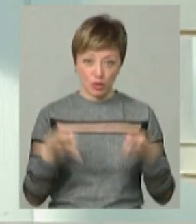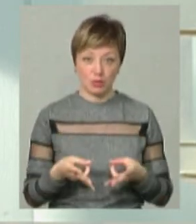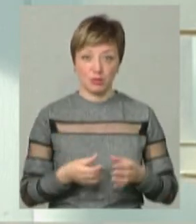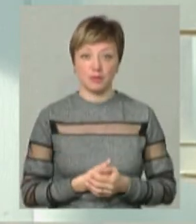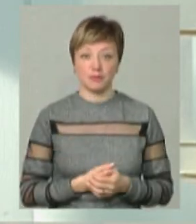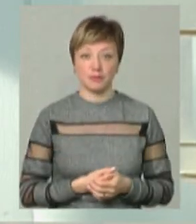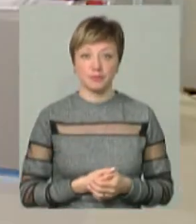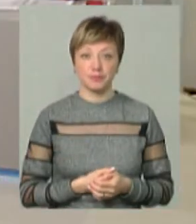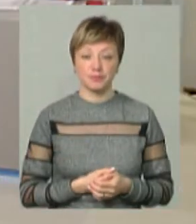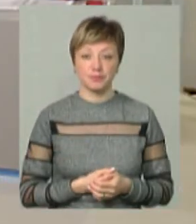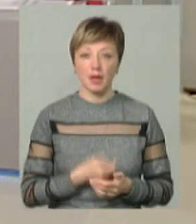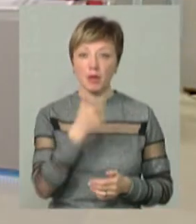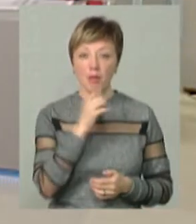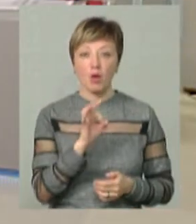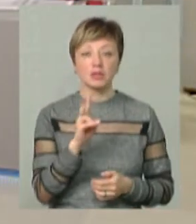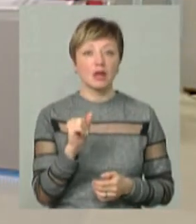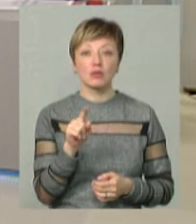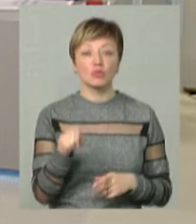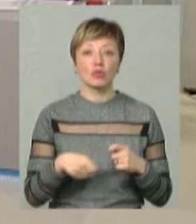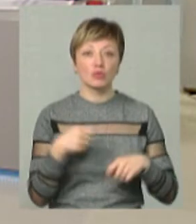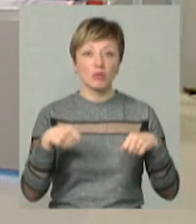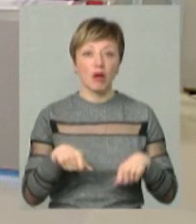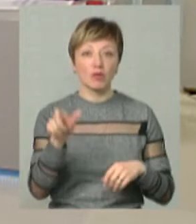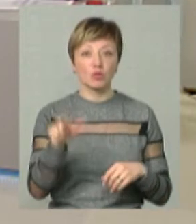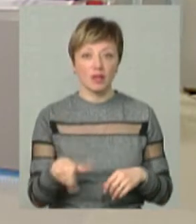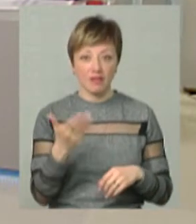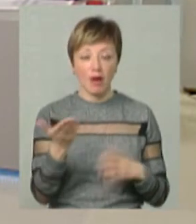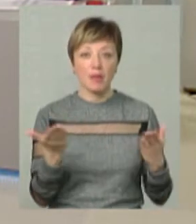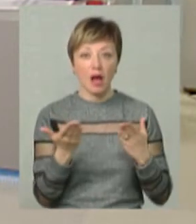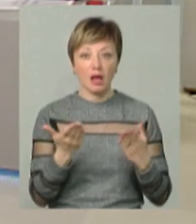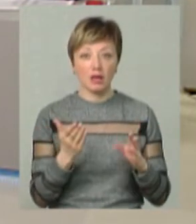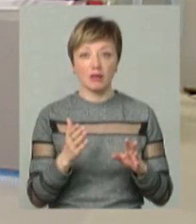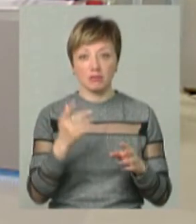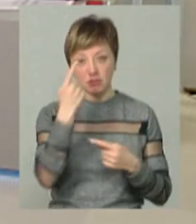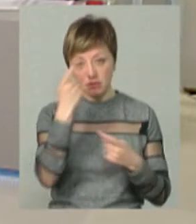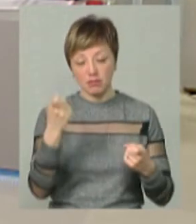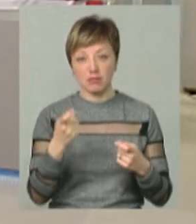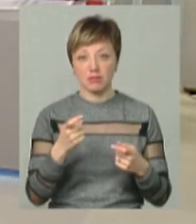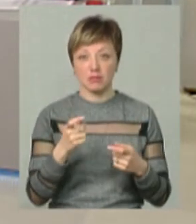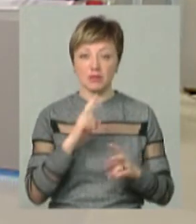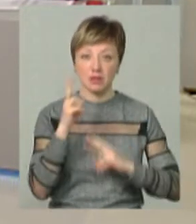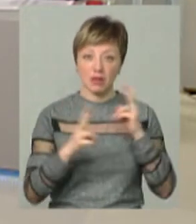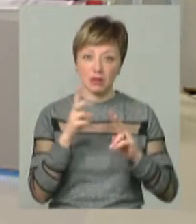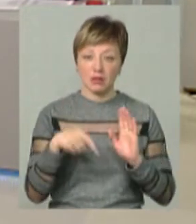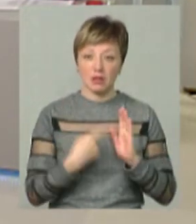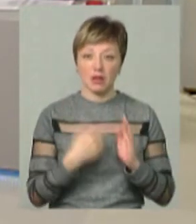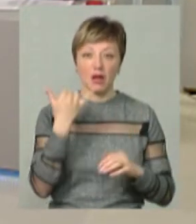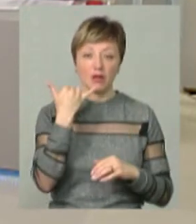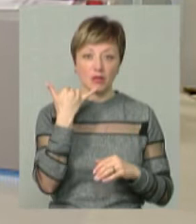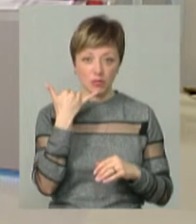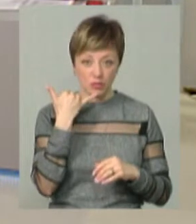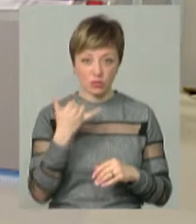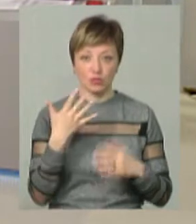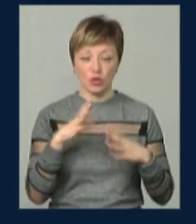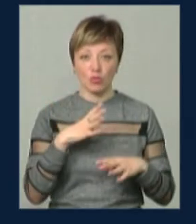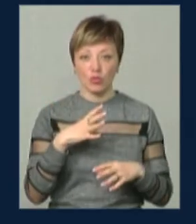потрібні. Пані Оксана, щодо порушення прав людини, вам які озвучують? Ну, от на гарячу лінію, про яку я